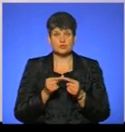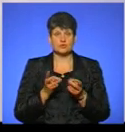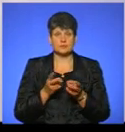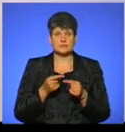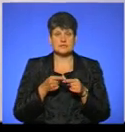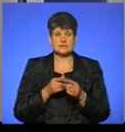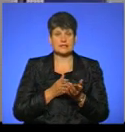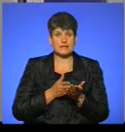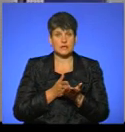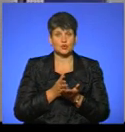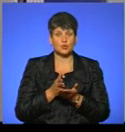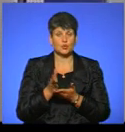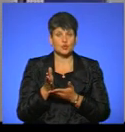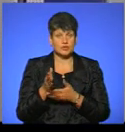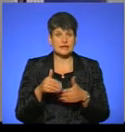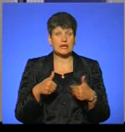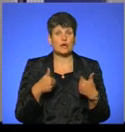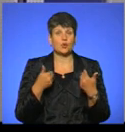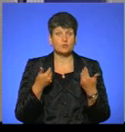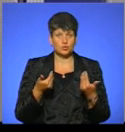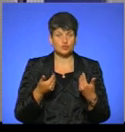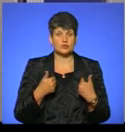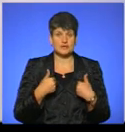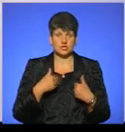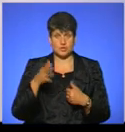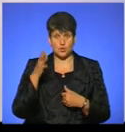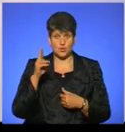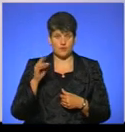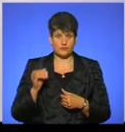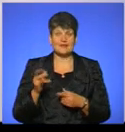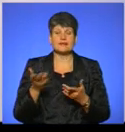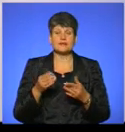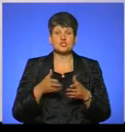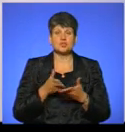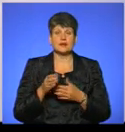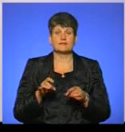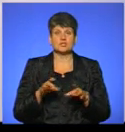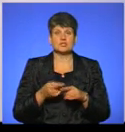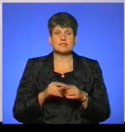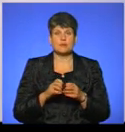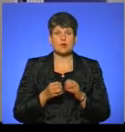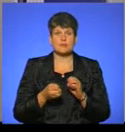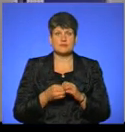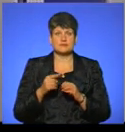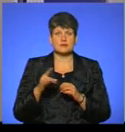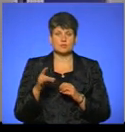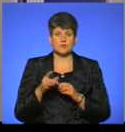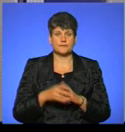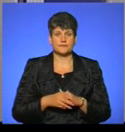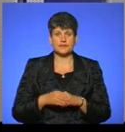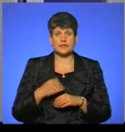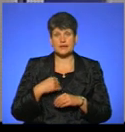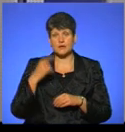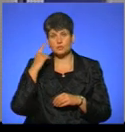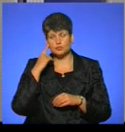технологіями, які рекомендують наші науковці. То які будуть шляхи вирішення цієї проблеми у Збаразькому районі? Я думаю, що